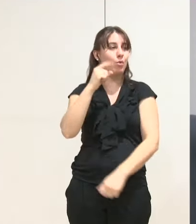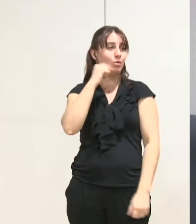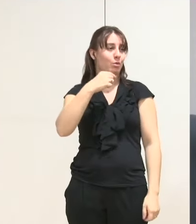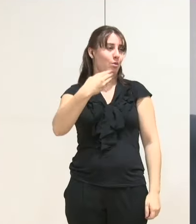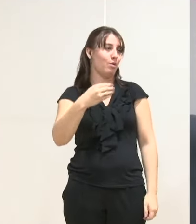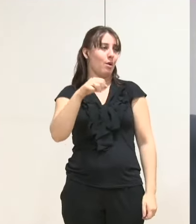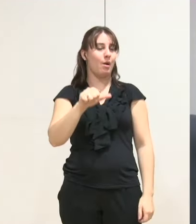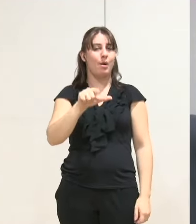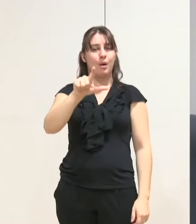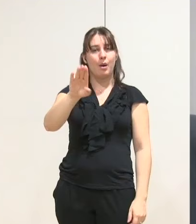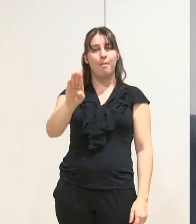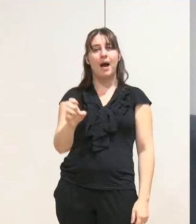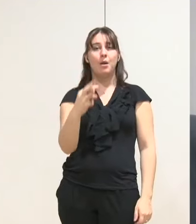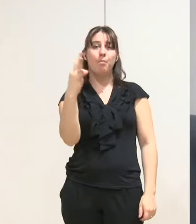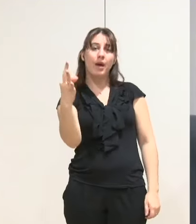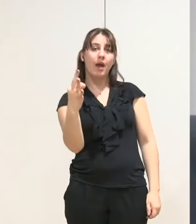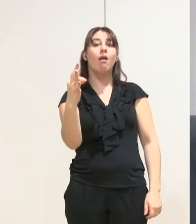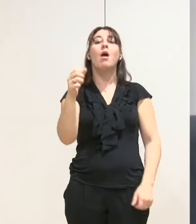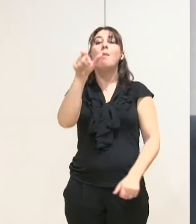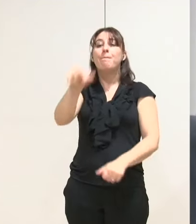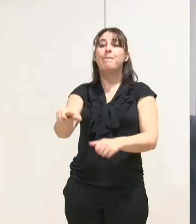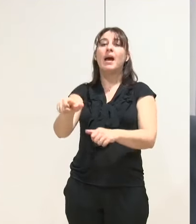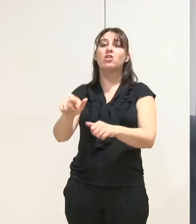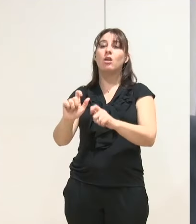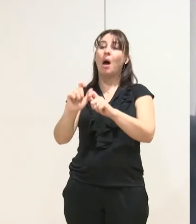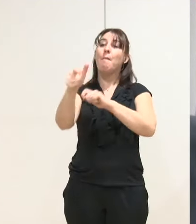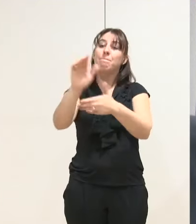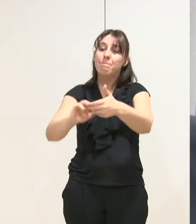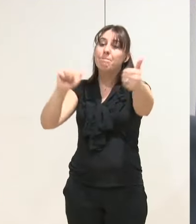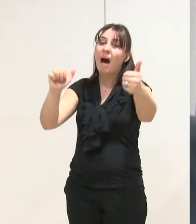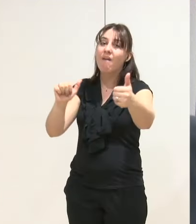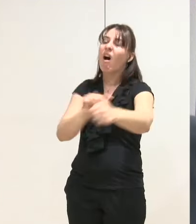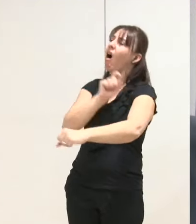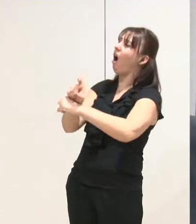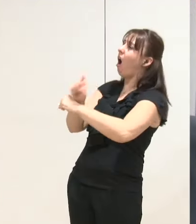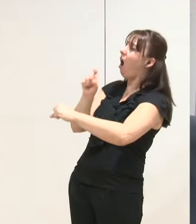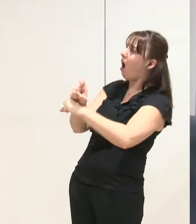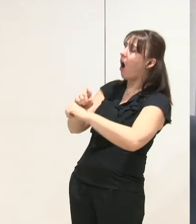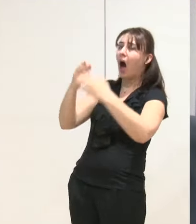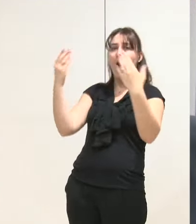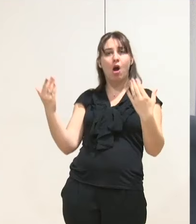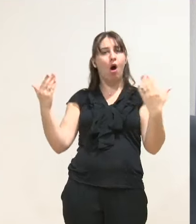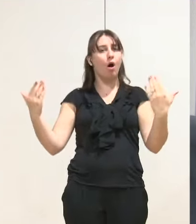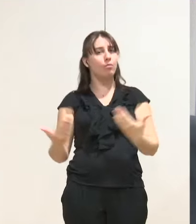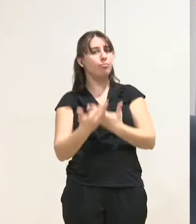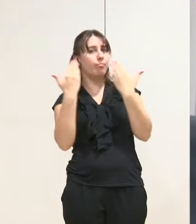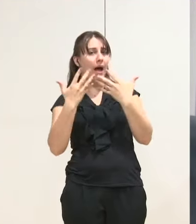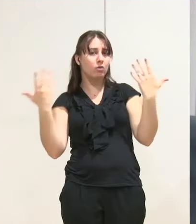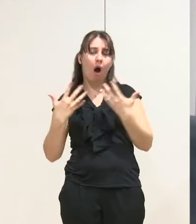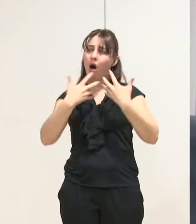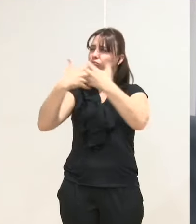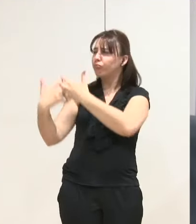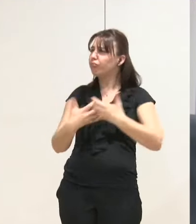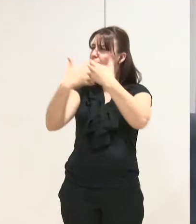voit reproché par son successeur un certain nombre de dysfonctionnement dans les